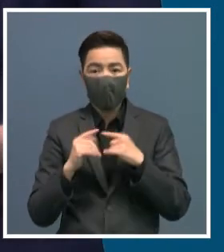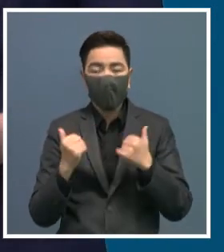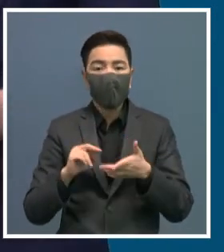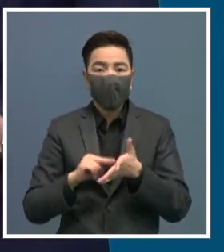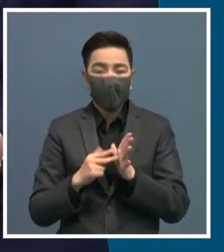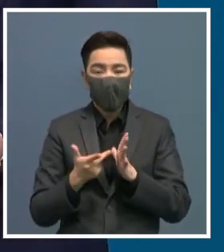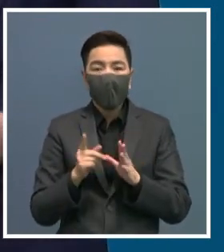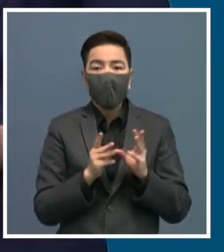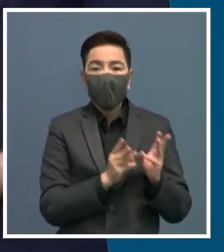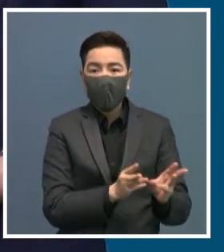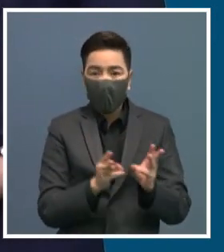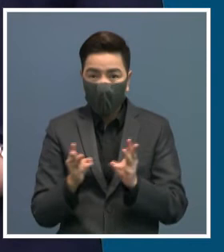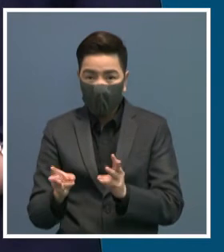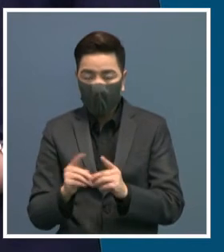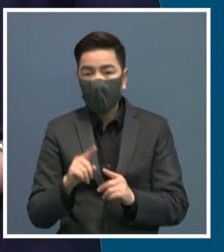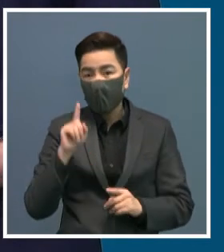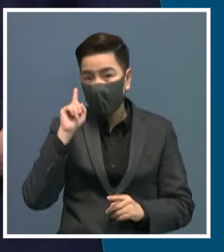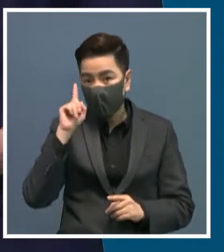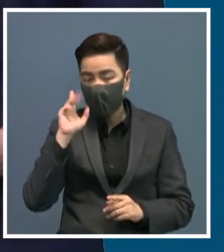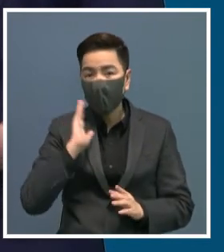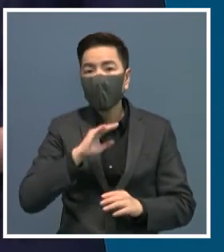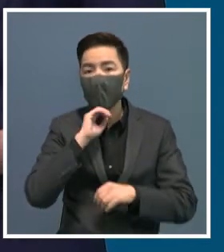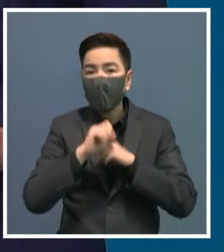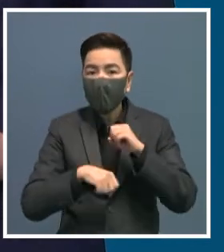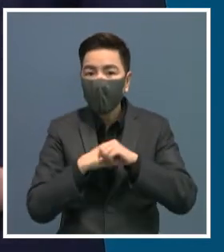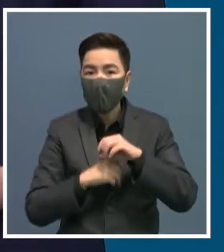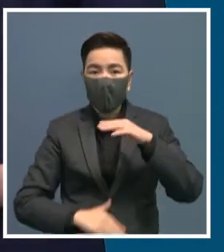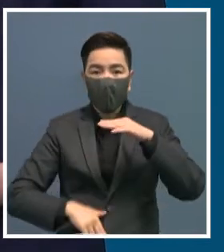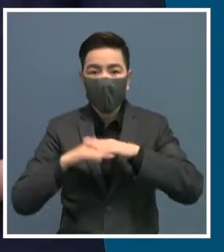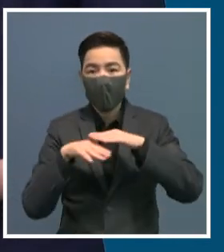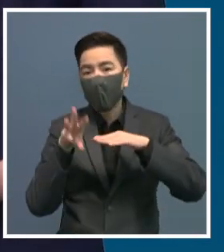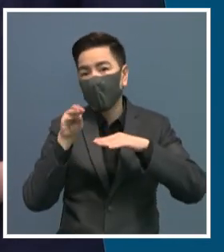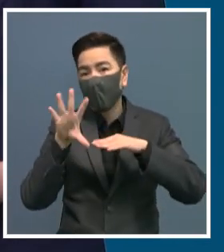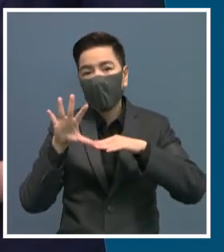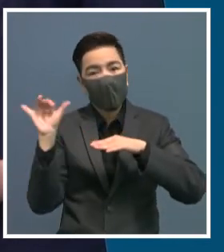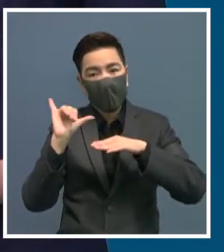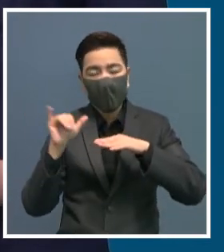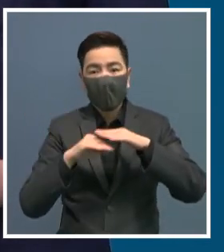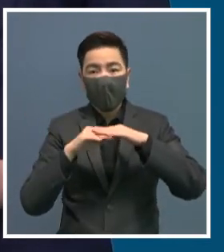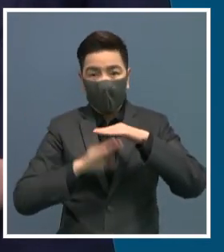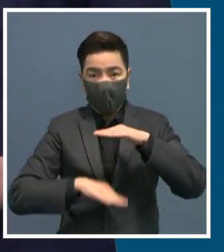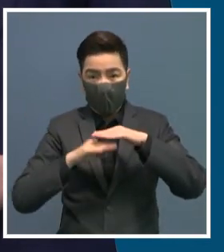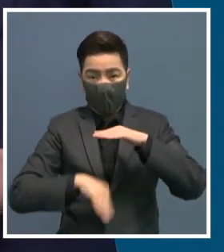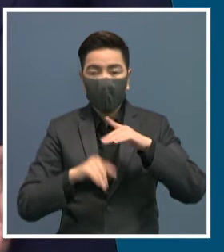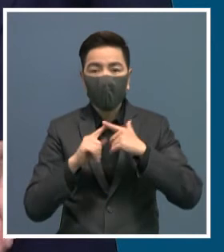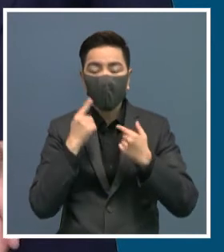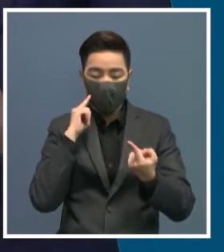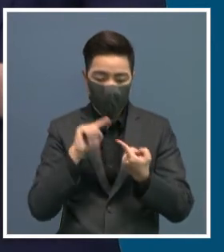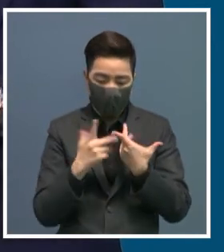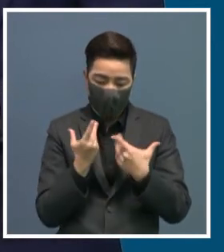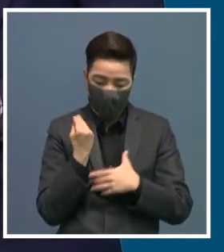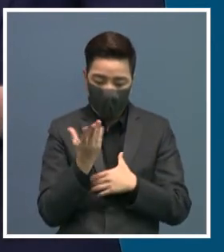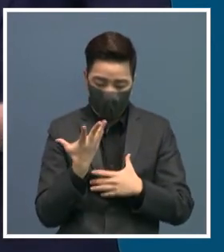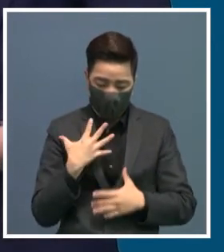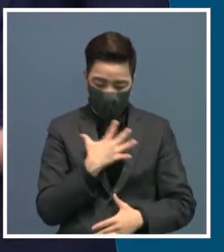เรียกว่าเป็นอีกทางเลือกนึงสำหรับผู้ที่อายุยังไม่ถึง 65ปีในการอาซีนเพื่อที่จะทำให้การ